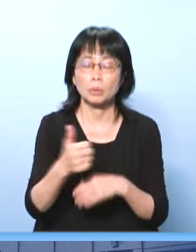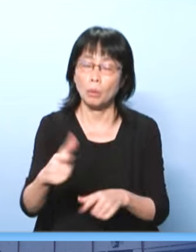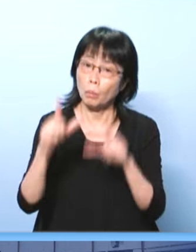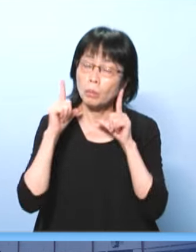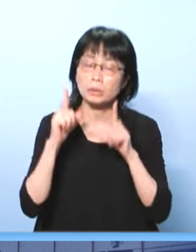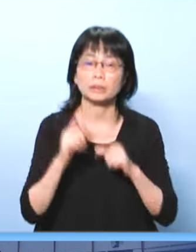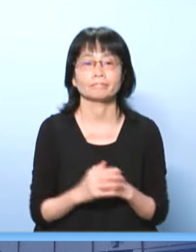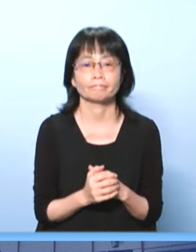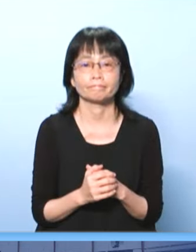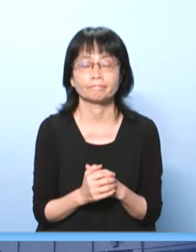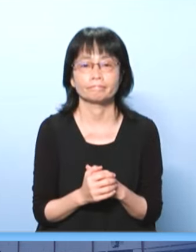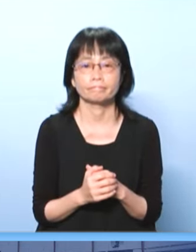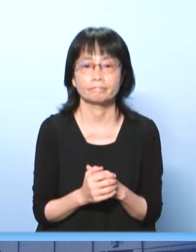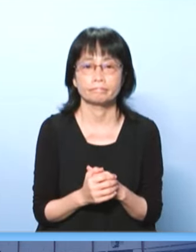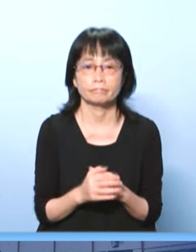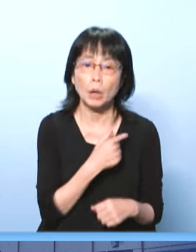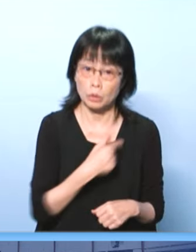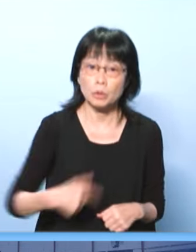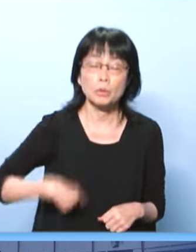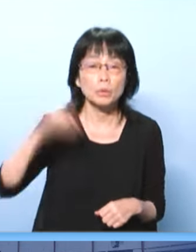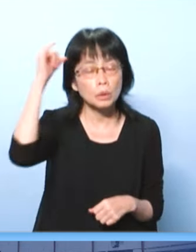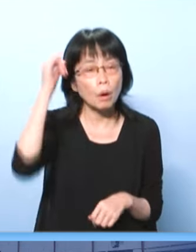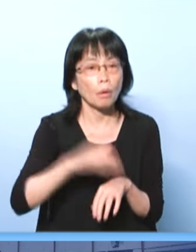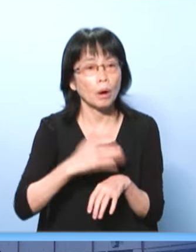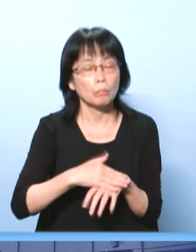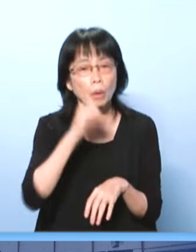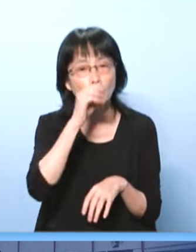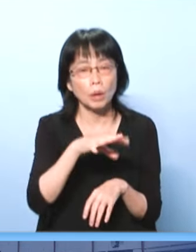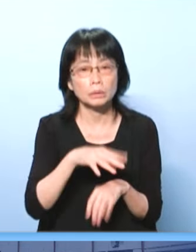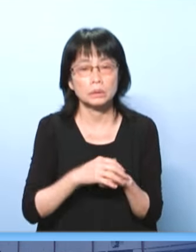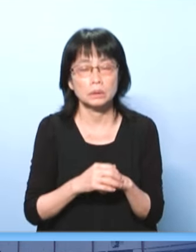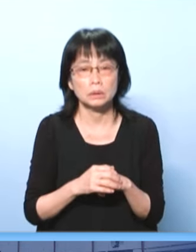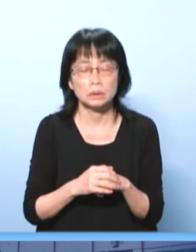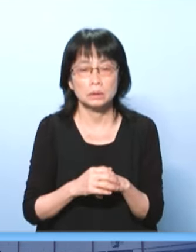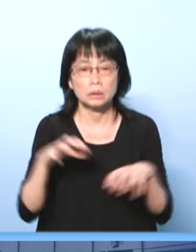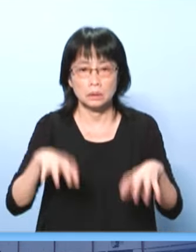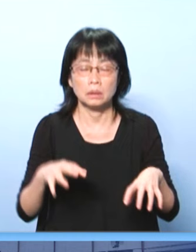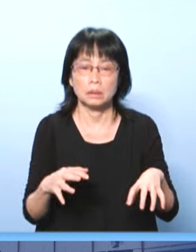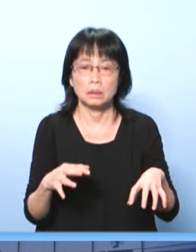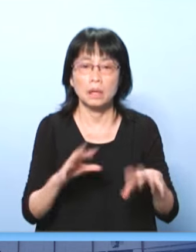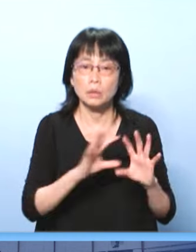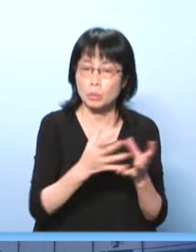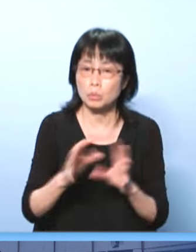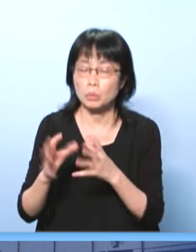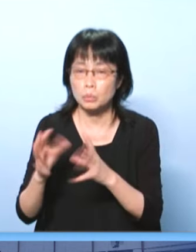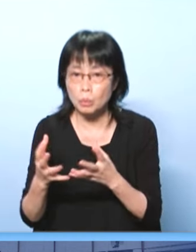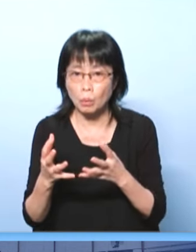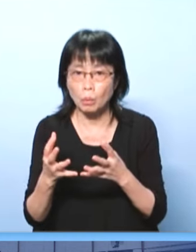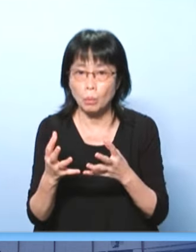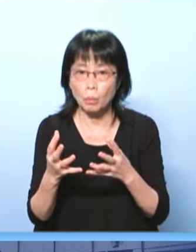主席，剛才郭議員提及嗰個跨境嘅跨部門嘅工作小組